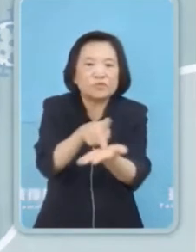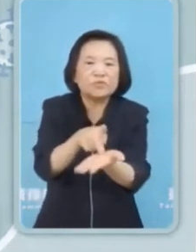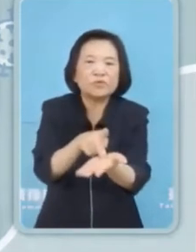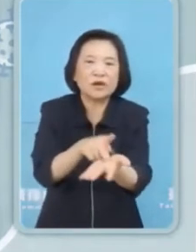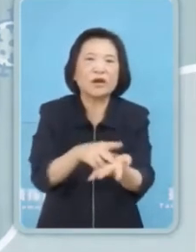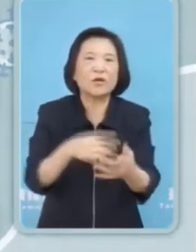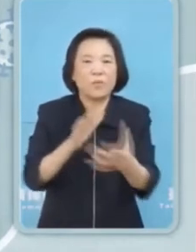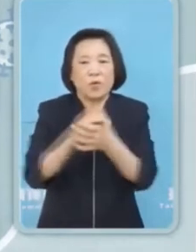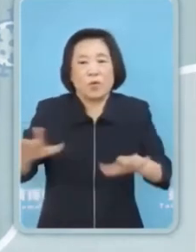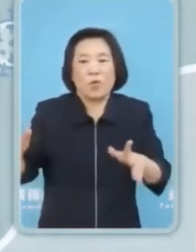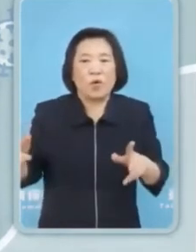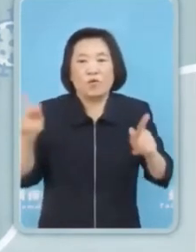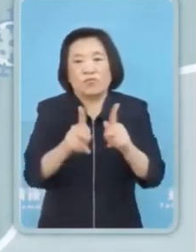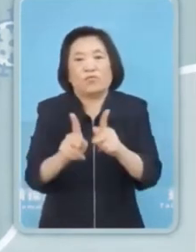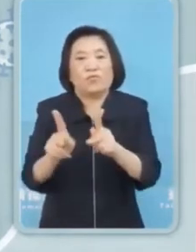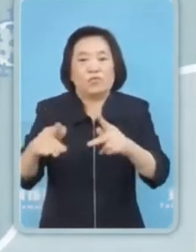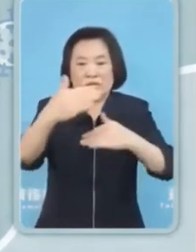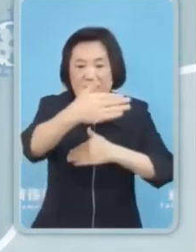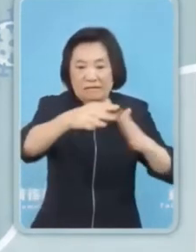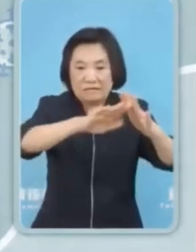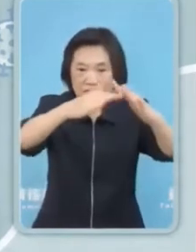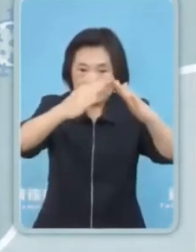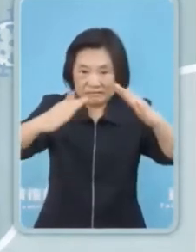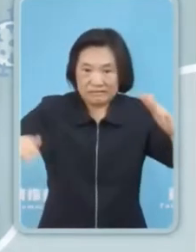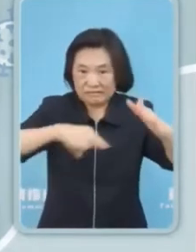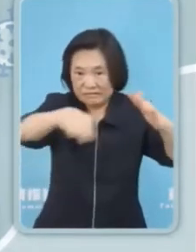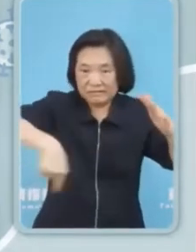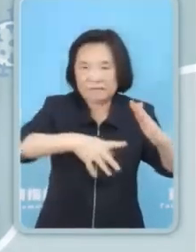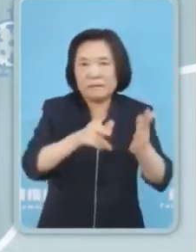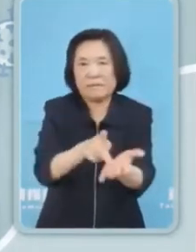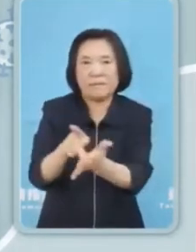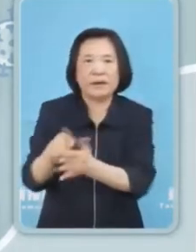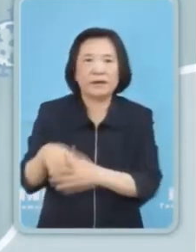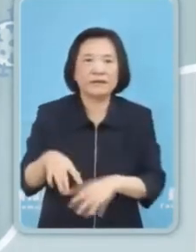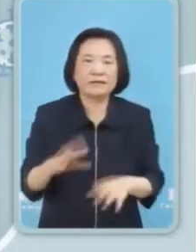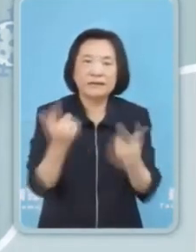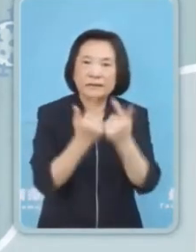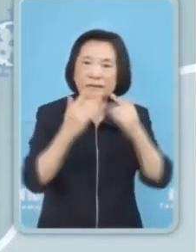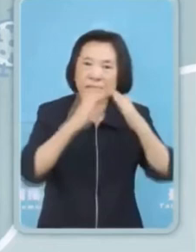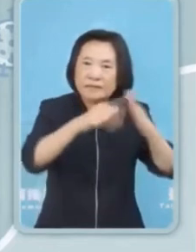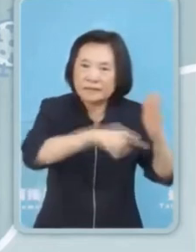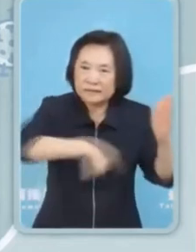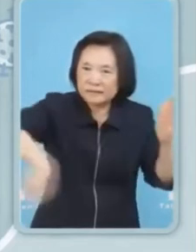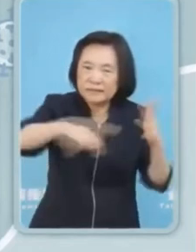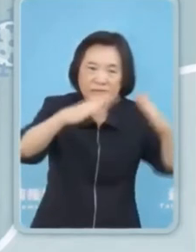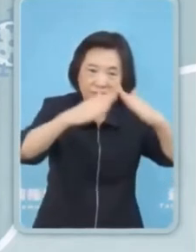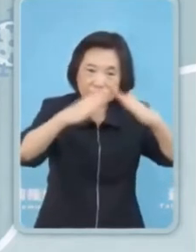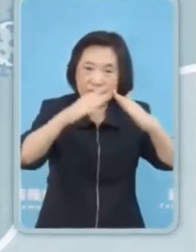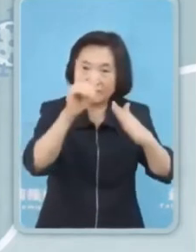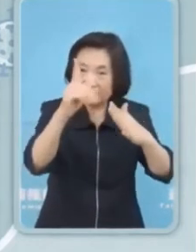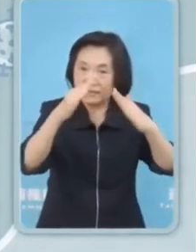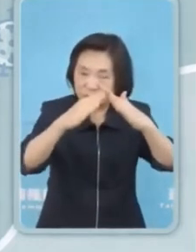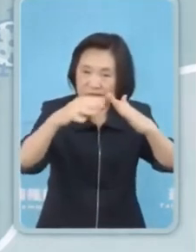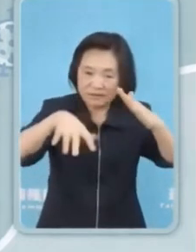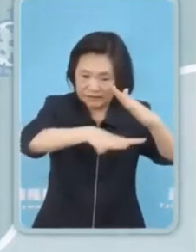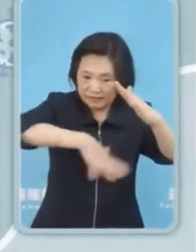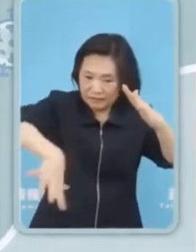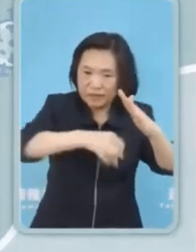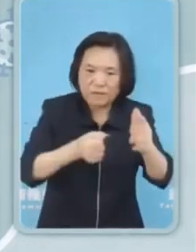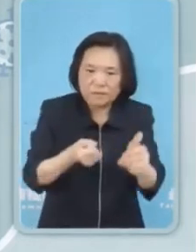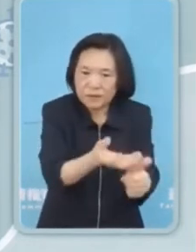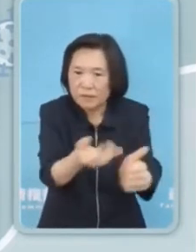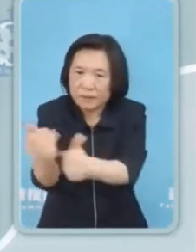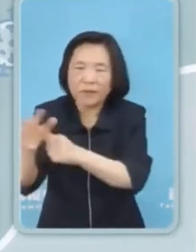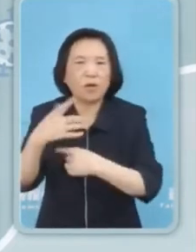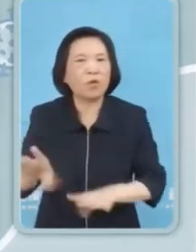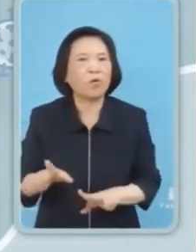寓，也是问题。所以，我们现在家户感染哦，在台北市是广义的家户感染哦，这是一个目前比较头痛问题。